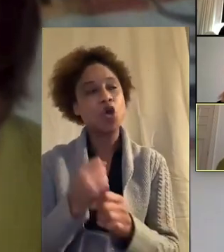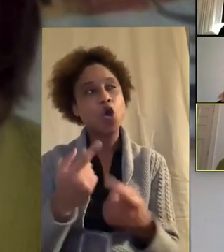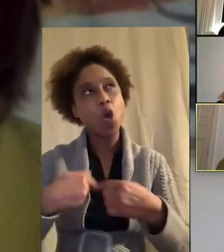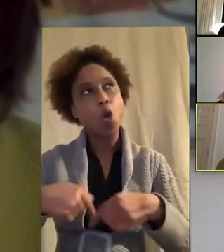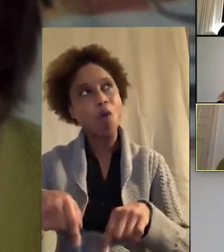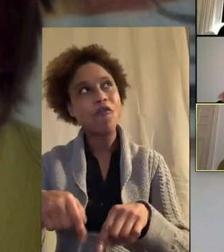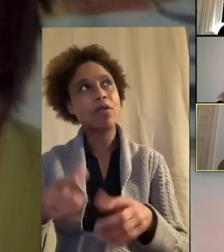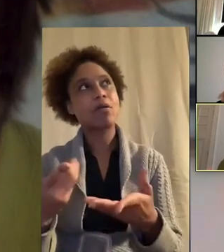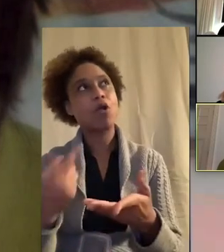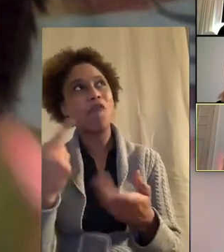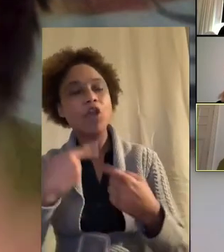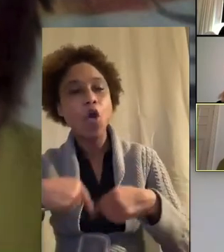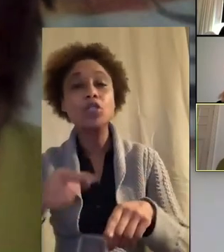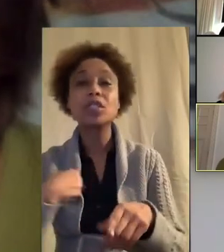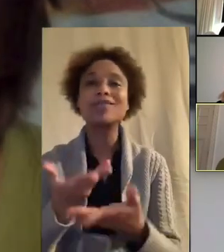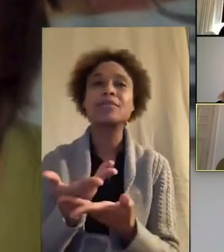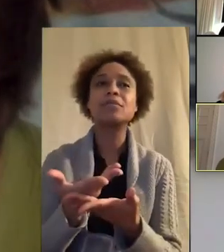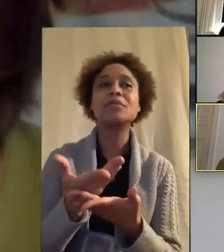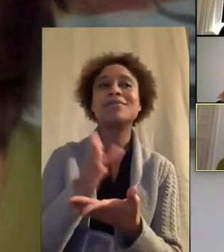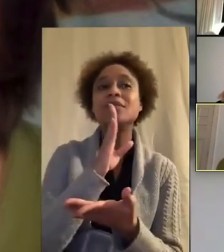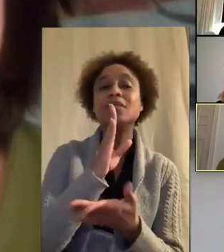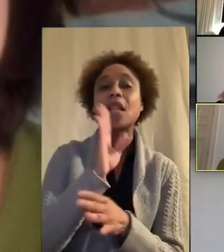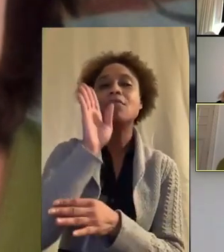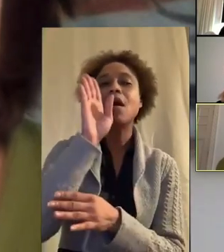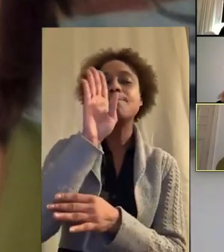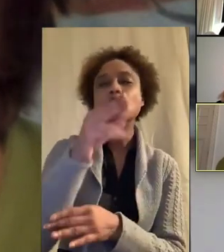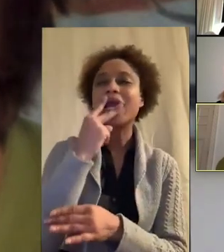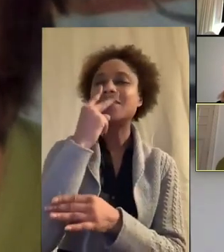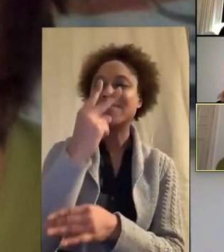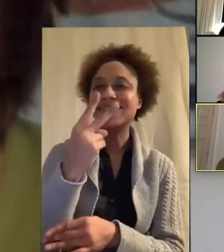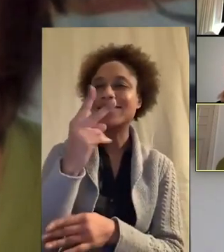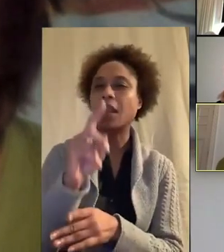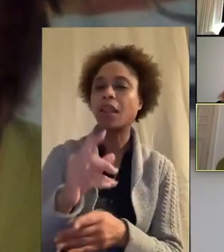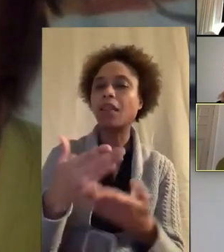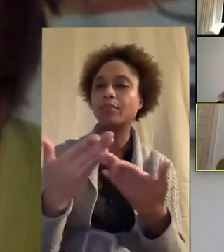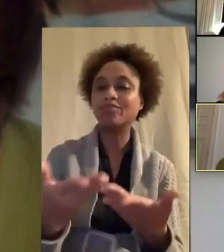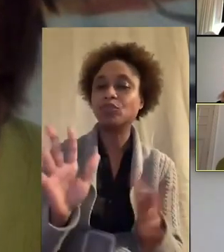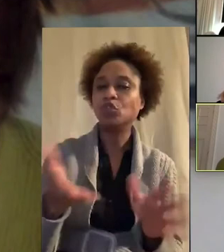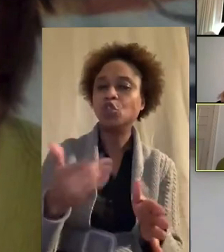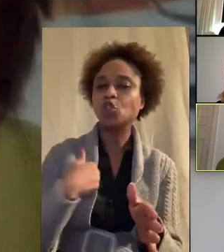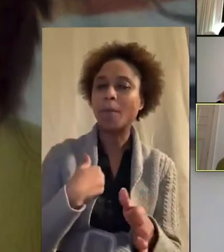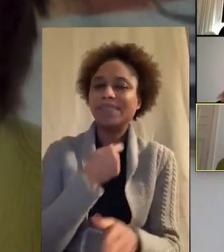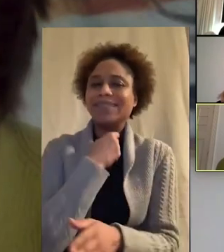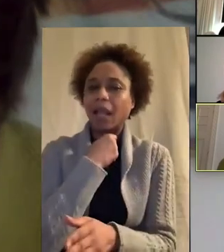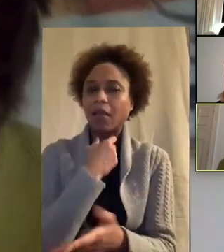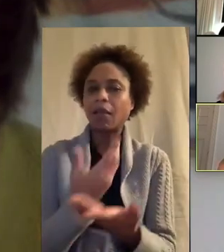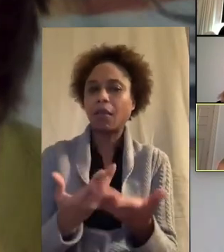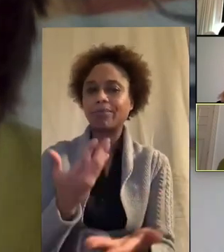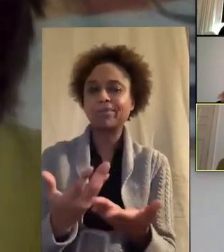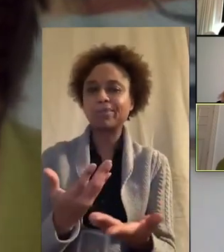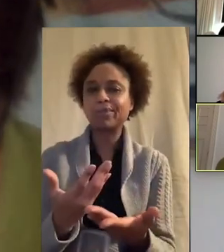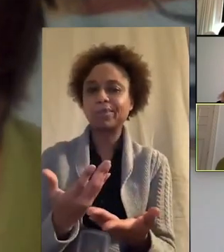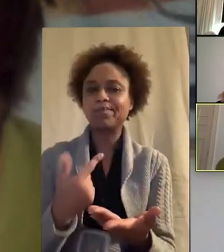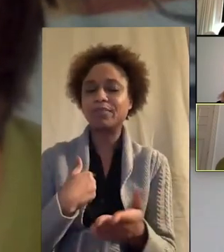voor gewaakt moet worden om alle groepen op één hoop te gooien. En voor organisaties, het doorlichten